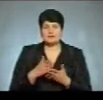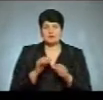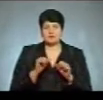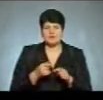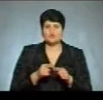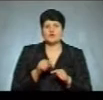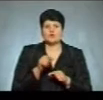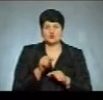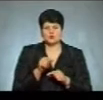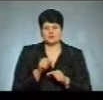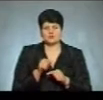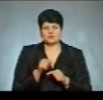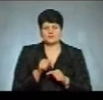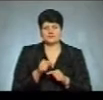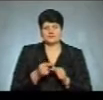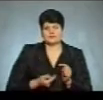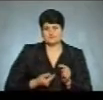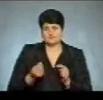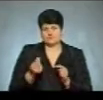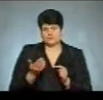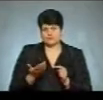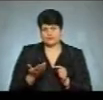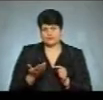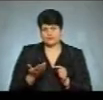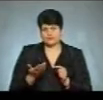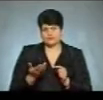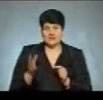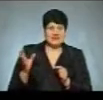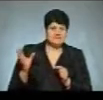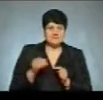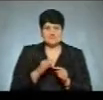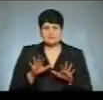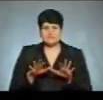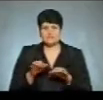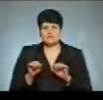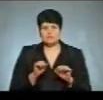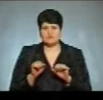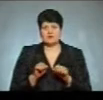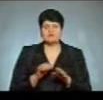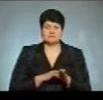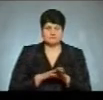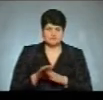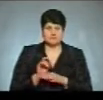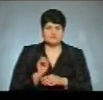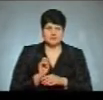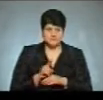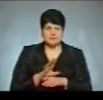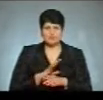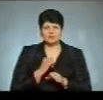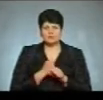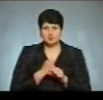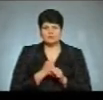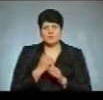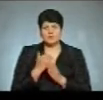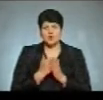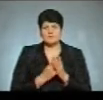цю готівкову субсидію. І всі місцеві управління справились з завданням, і було розроблено відповідне